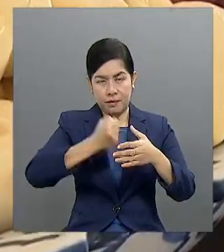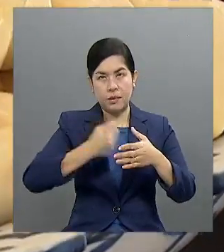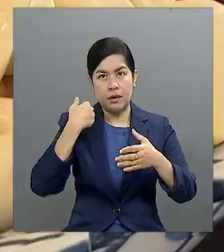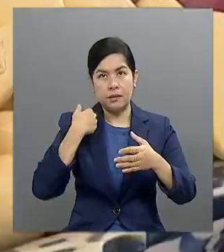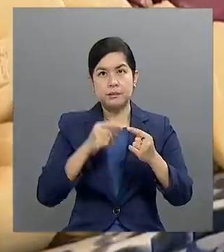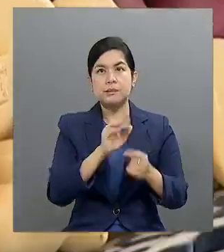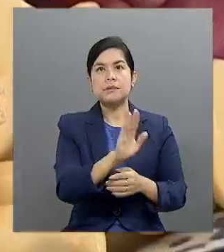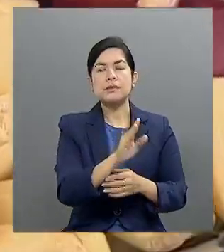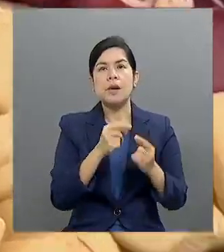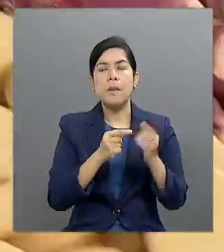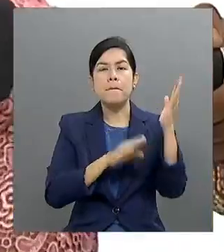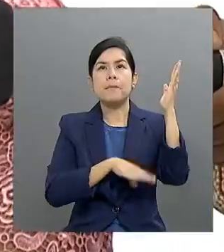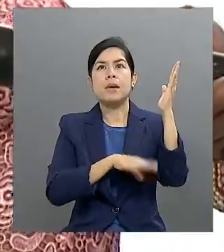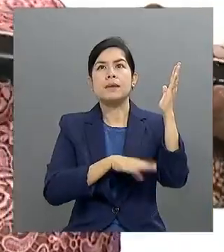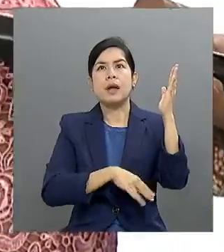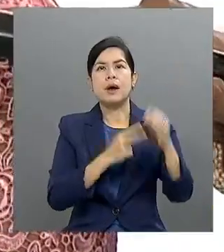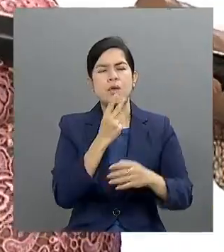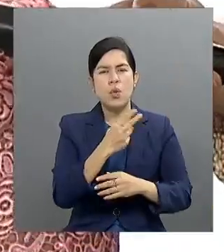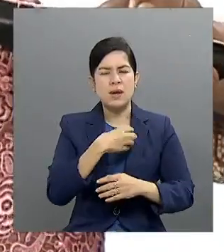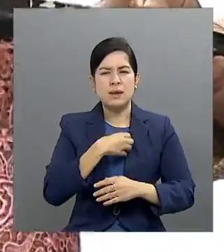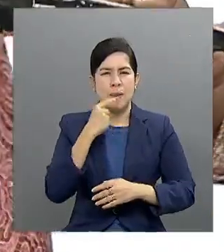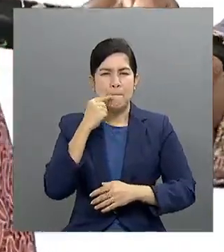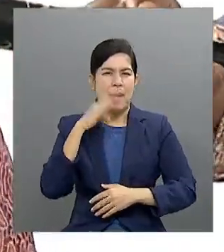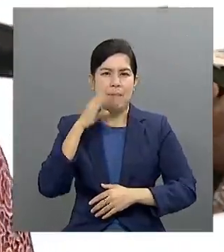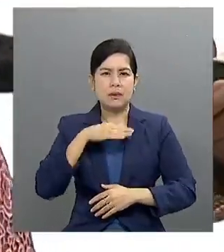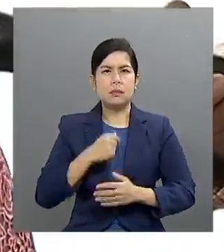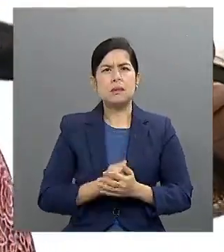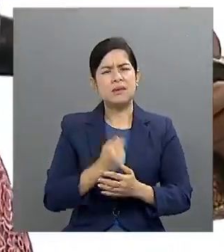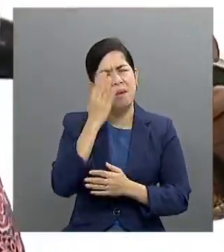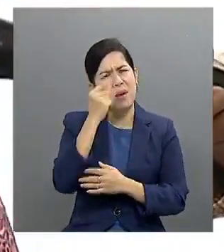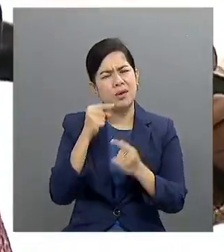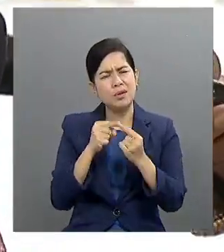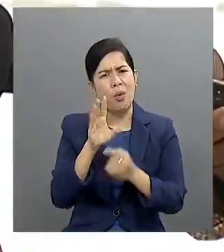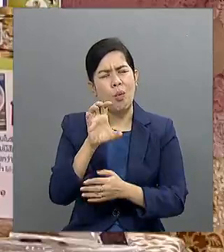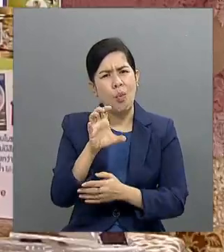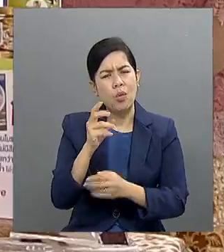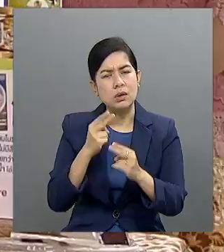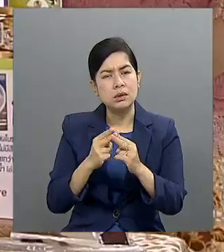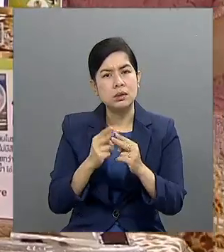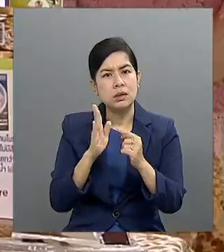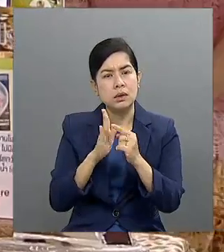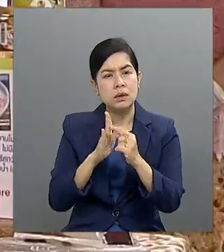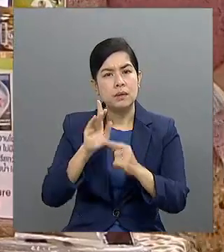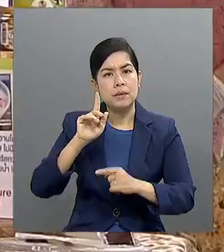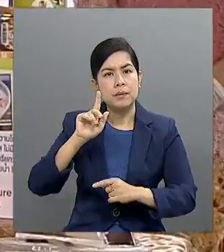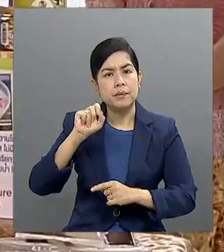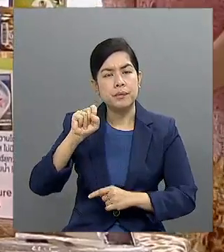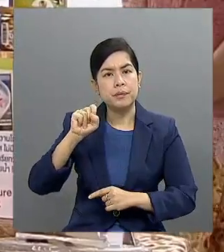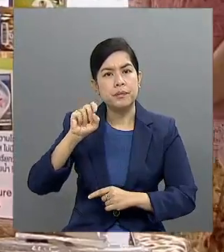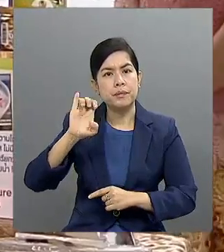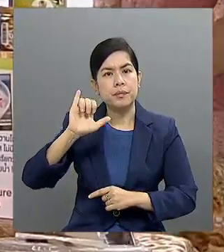กแหละอย่าง แรกขอจัดจ้าเลยค่ะ พอมันเป็นกุ้งเสียบทำไมมันต้องกุ้งเสียบกุ้งเสียบมันเป็นชนิดกุ้งเหรอครับพี่อัม มันเป็นกุ้งแล้วที่เขาเอาไปลงควันนะคะ